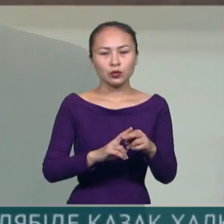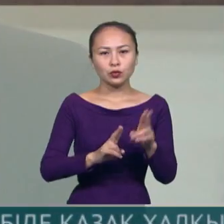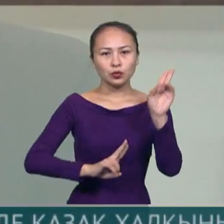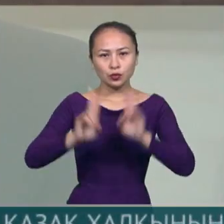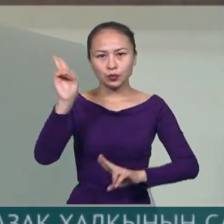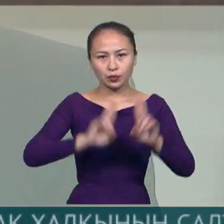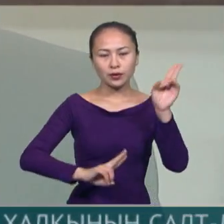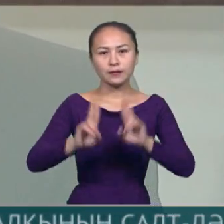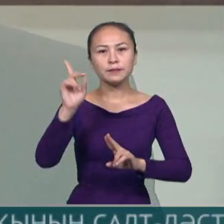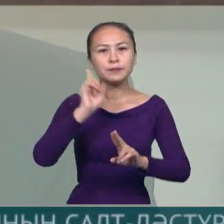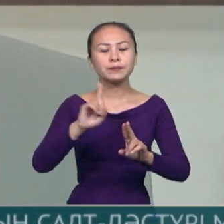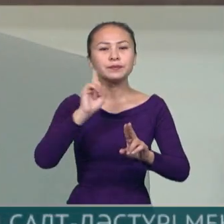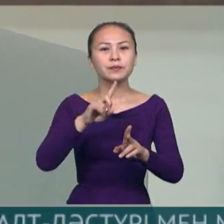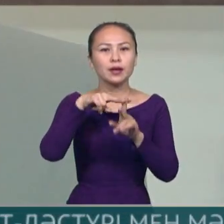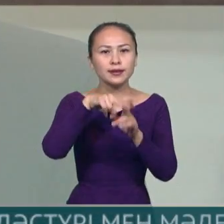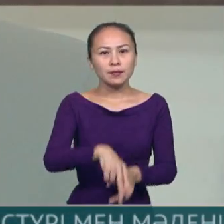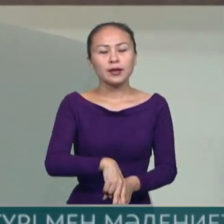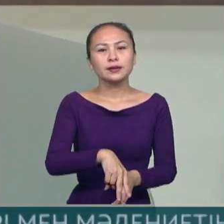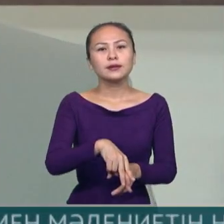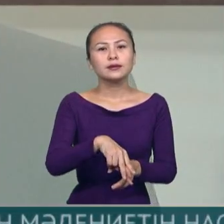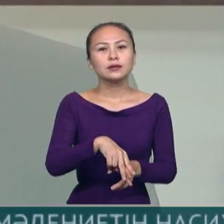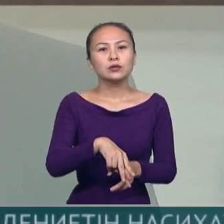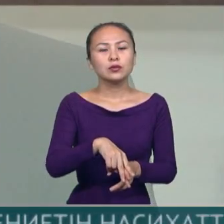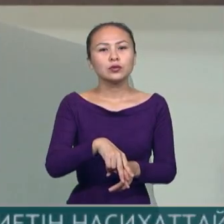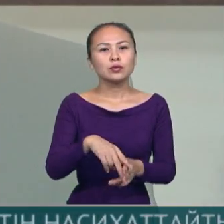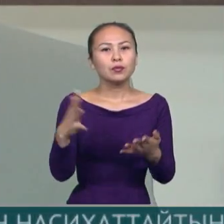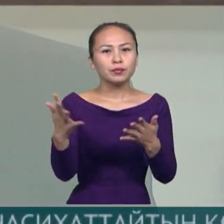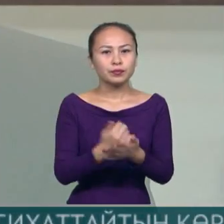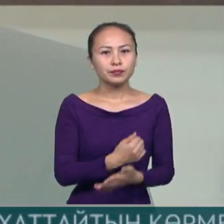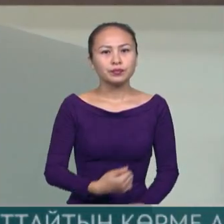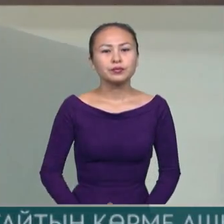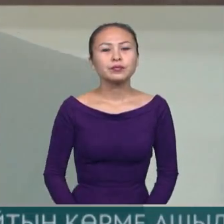жол берілетін параметрлерінен, салмақтық параметрлерінен асу деректері болып табылады.